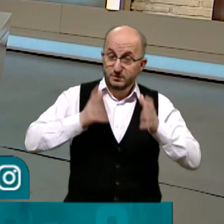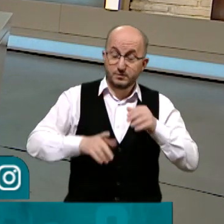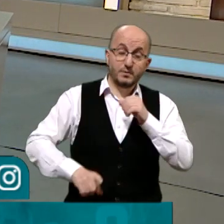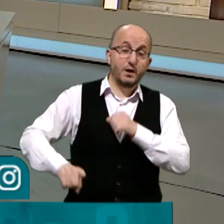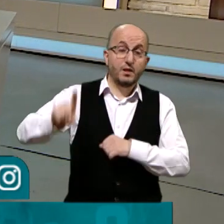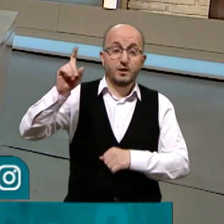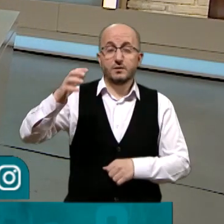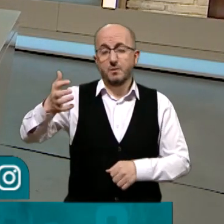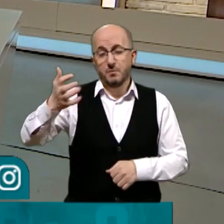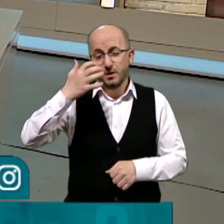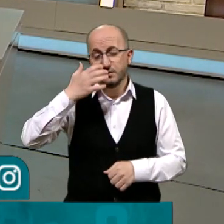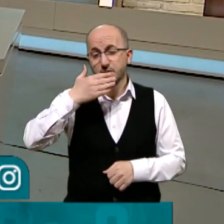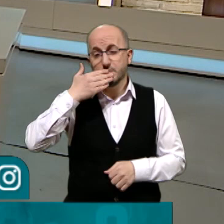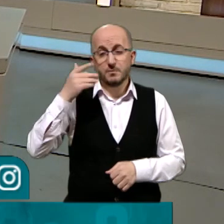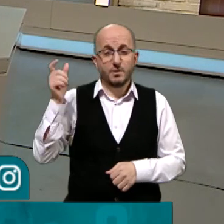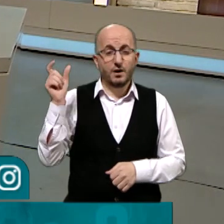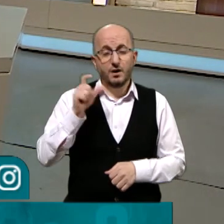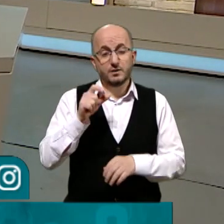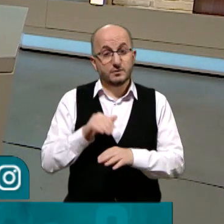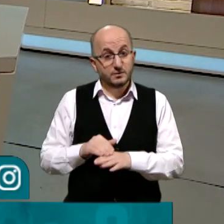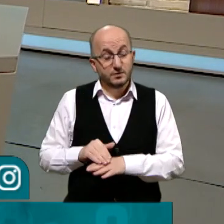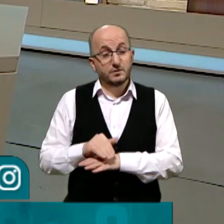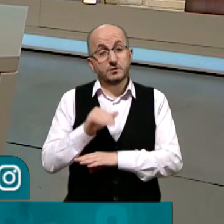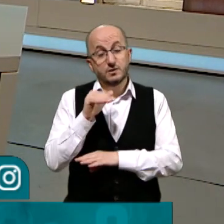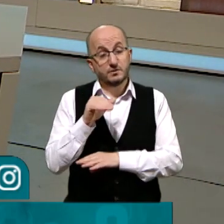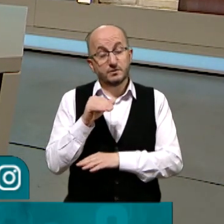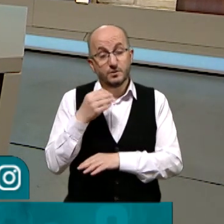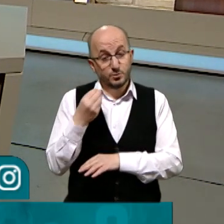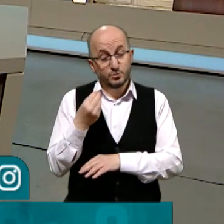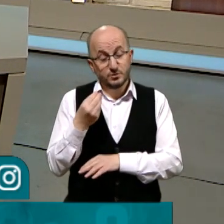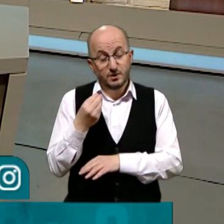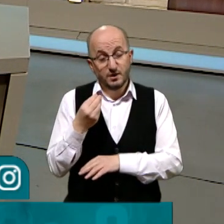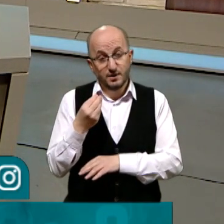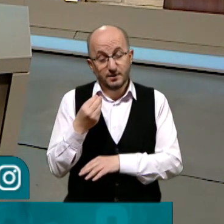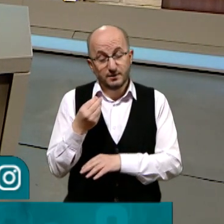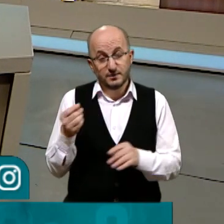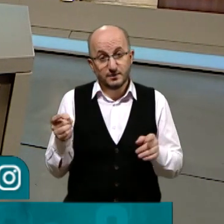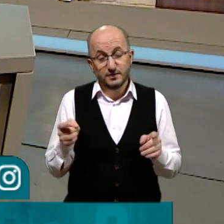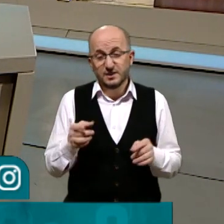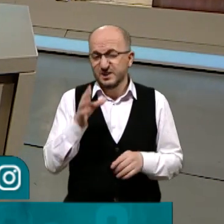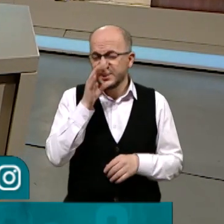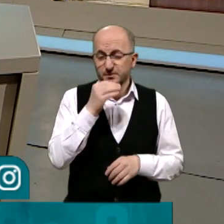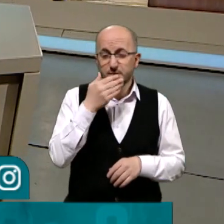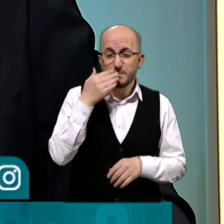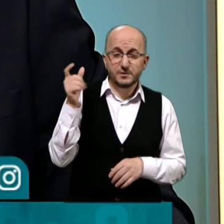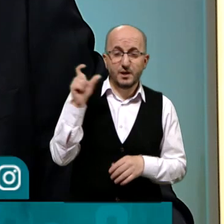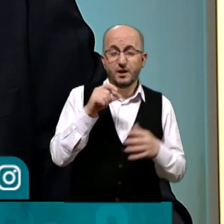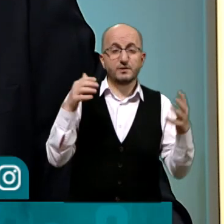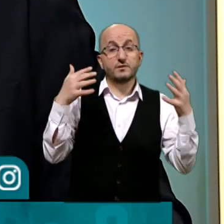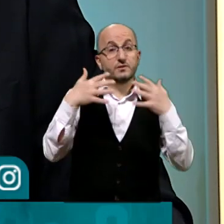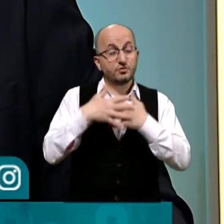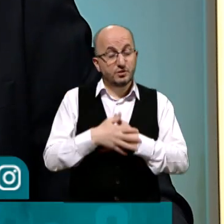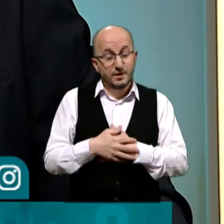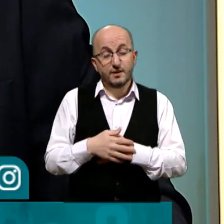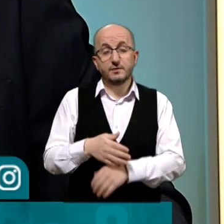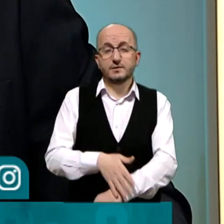Allah'tan bekleyerek Ramazan İhya ederse biraz uzattık ama kısaca toplayan kim Ramazan gecelerine